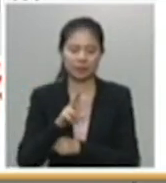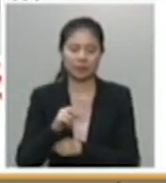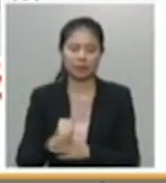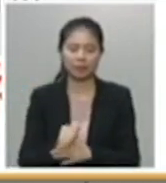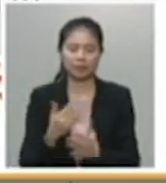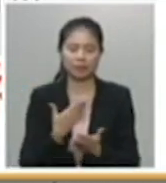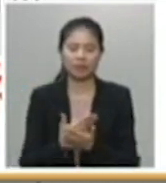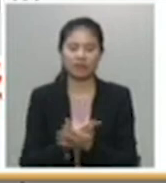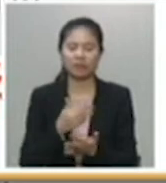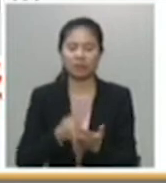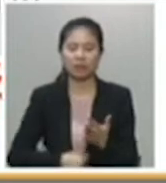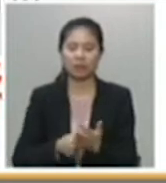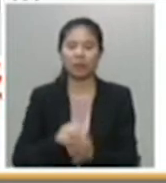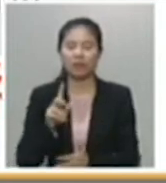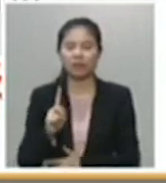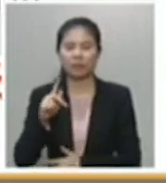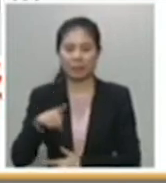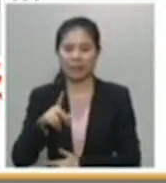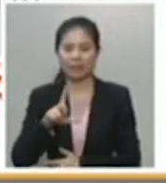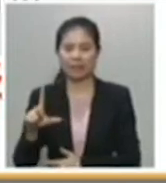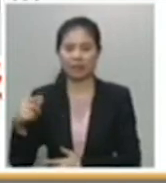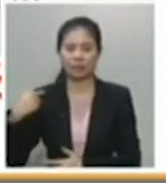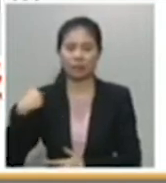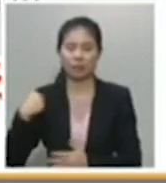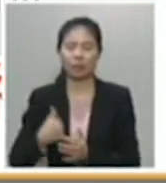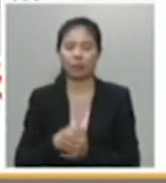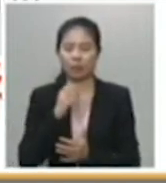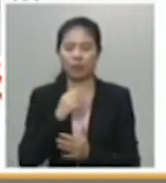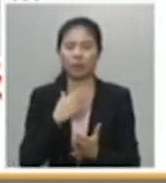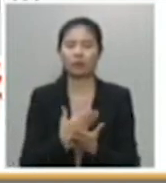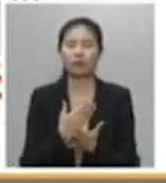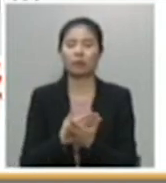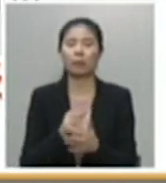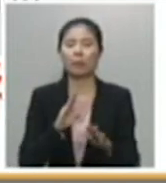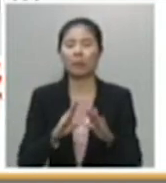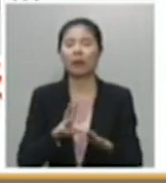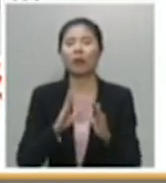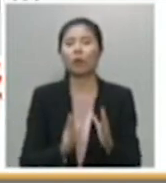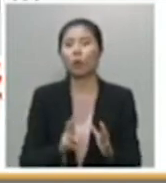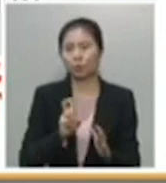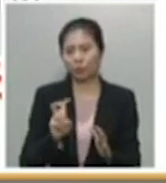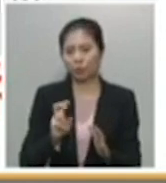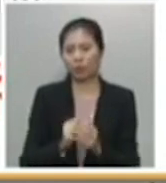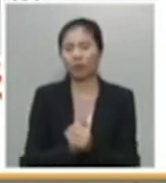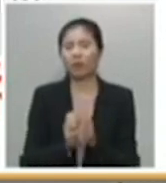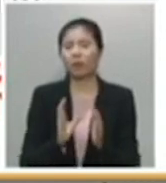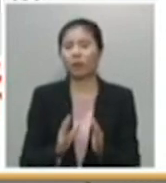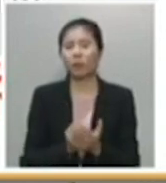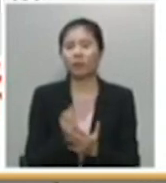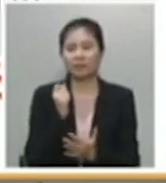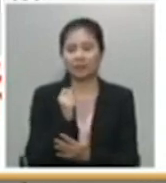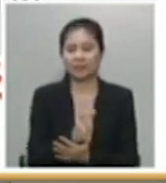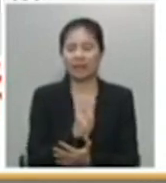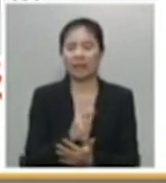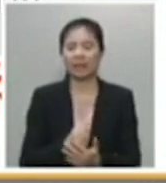เก็บได้ไม่ถึง 1,000 ล้านและที่ผมบอกว่ามีผู้เสียแค่ประมาณไม่ถึง200คนเนี่ยอย่าลืมว่าผู้เสียคือผู้รับนะครับไม่ใช่ผู้ต